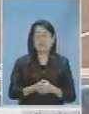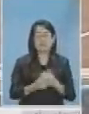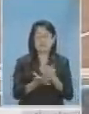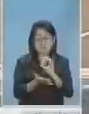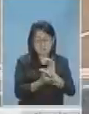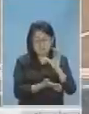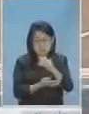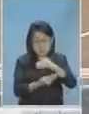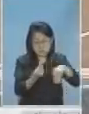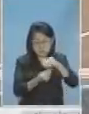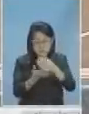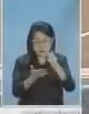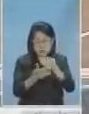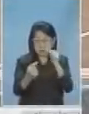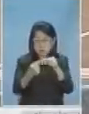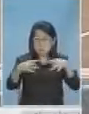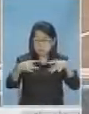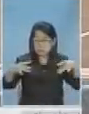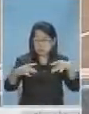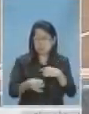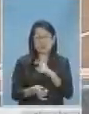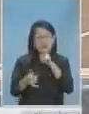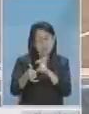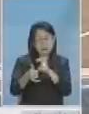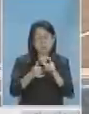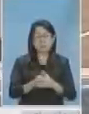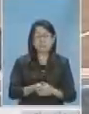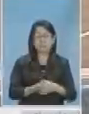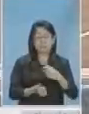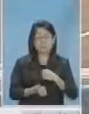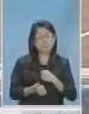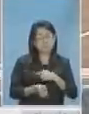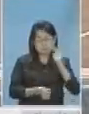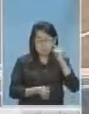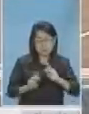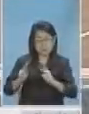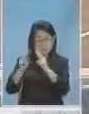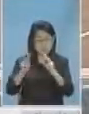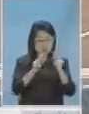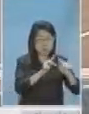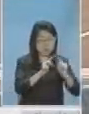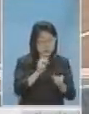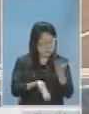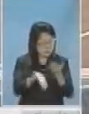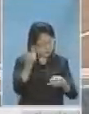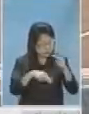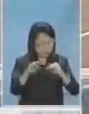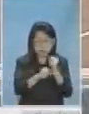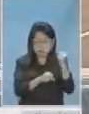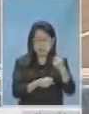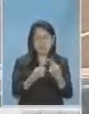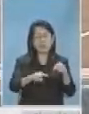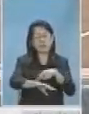ตรงตามนโยบายของรัฐบาลหรือเปล่าผมสามารถไล่ได้เป็นรายกระทรวงนะครับแต่ขออนุญาตที่จะไม่ใช้เวลาตรงนั้นผมท